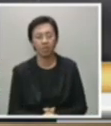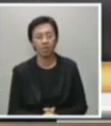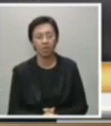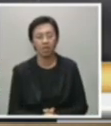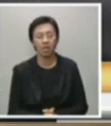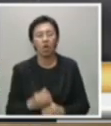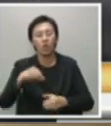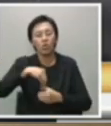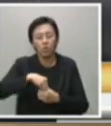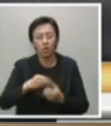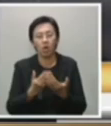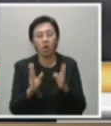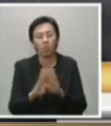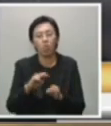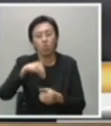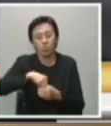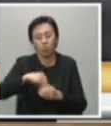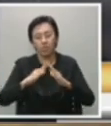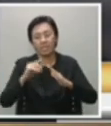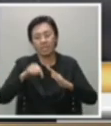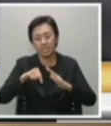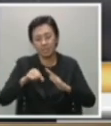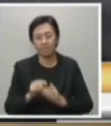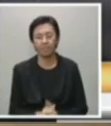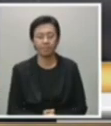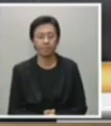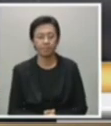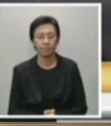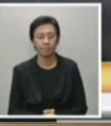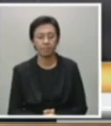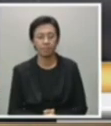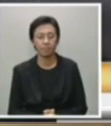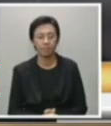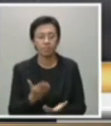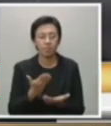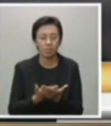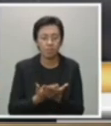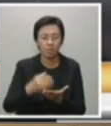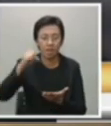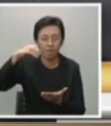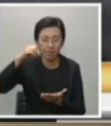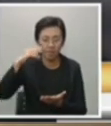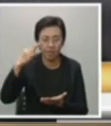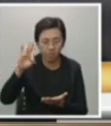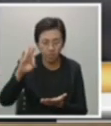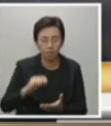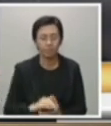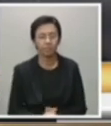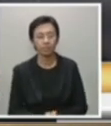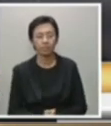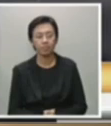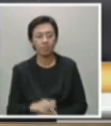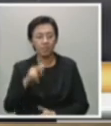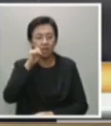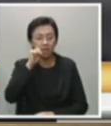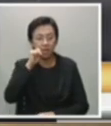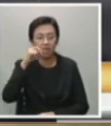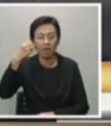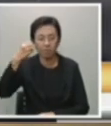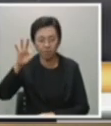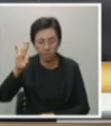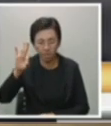ตนเองและครอบครัวรวมทั้งใช้ค่าไฟฟ้าฟรีค่าน้ำประปา